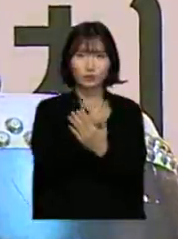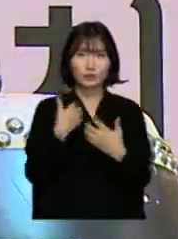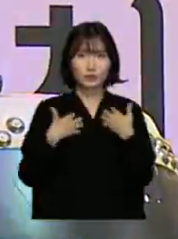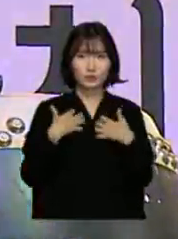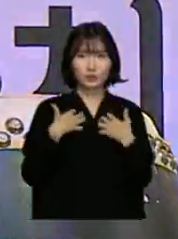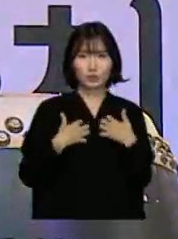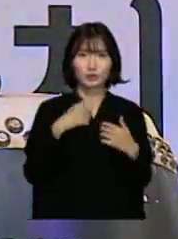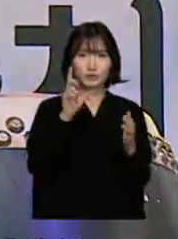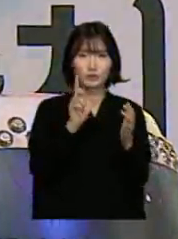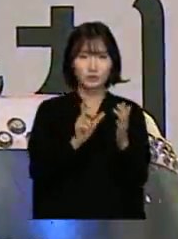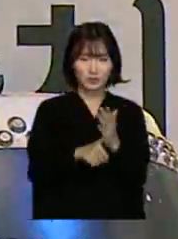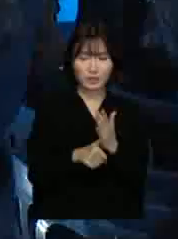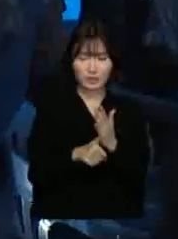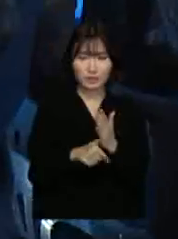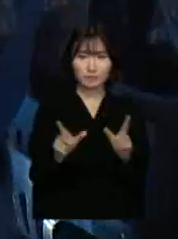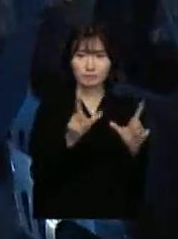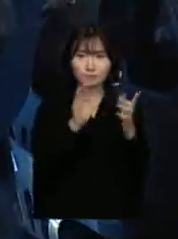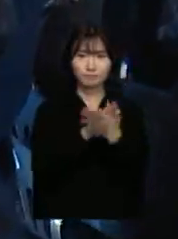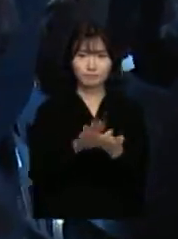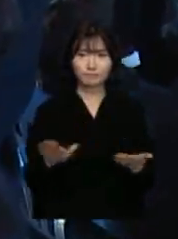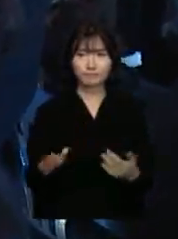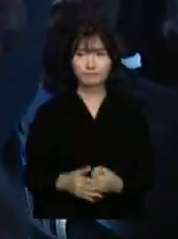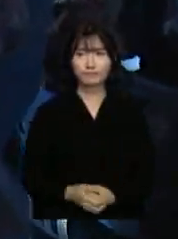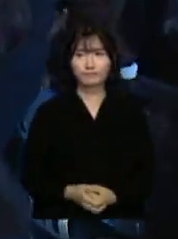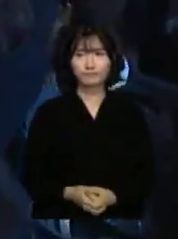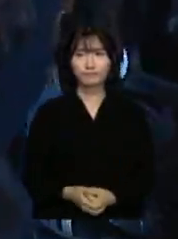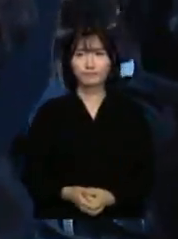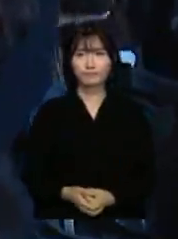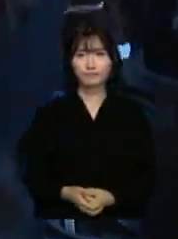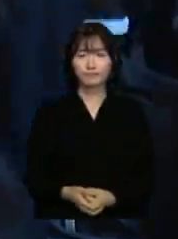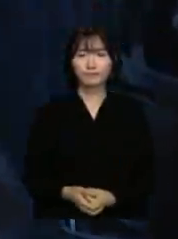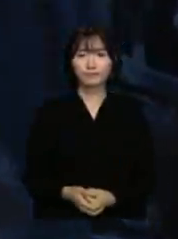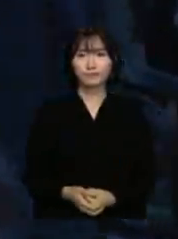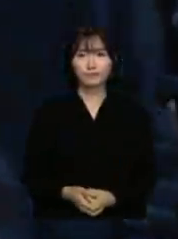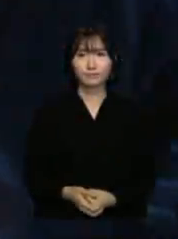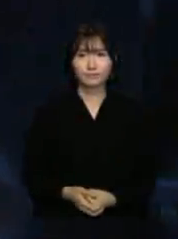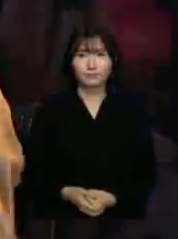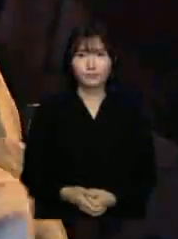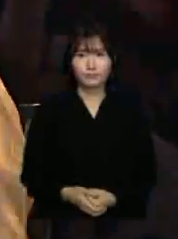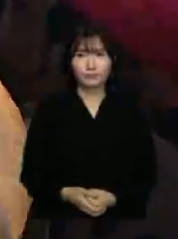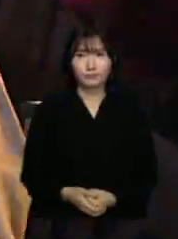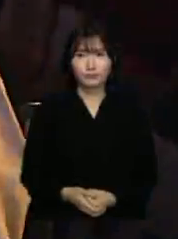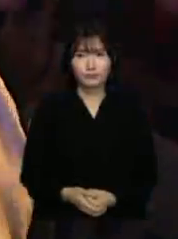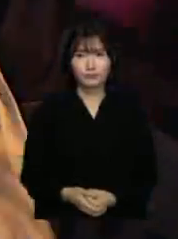즐거운 한때를 만끽했습니다. 딜라이브 서울경기 케이블TV 조성엽입니다.